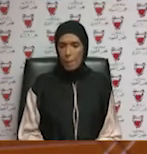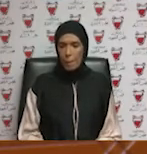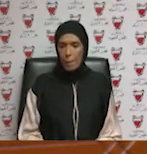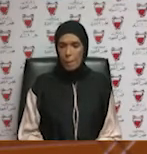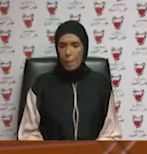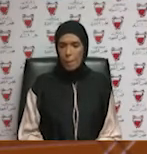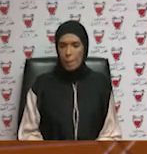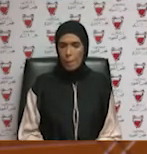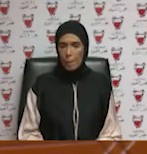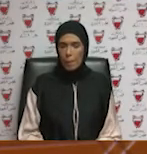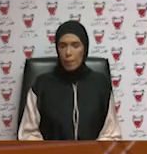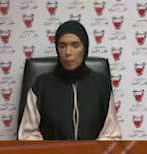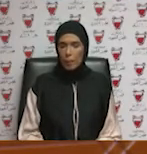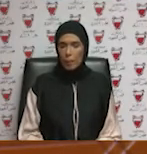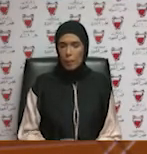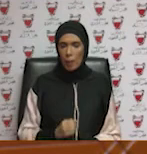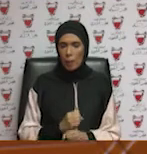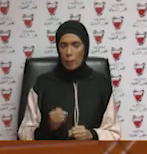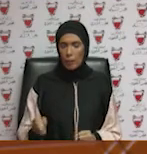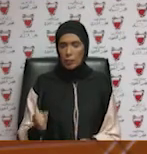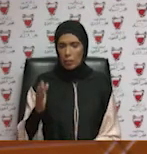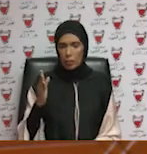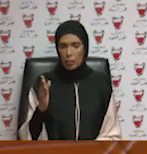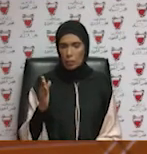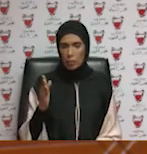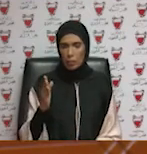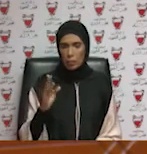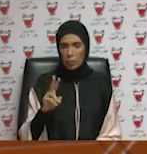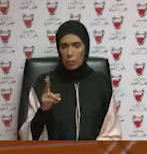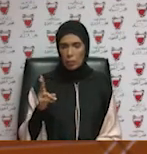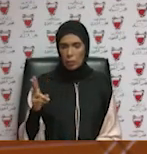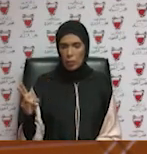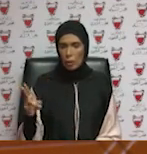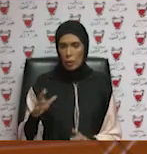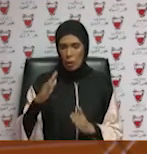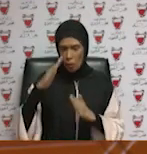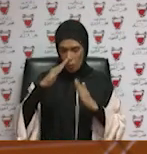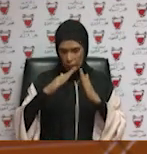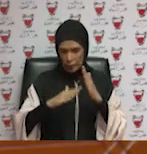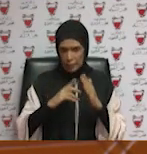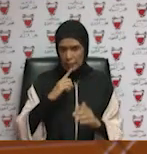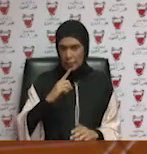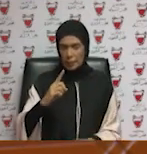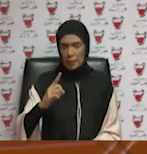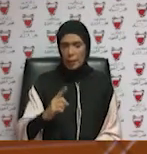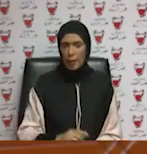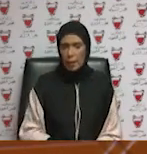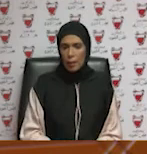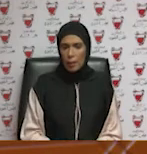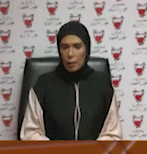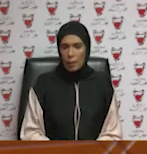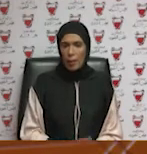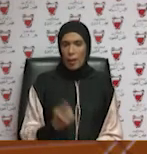على العادة مع الأسف الشديد، مشاريع ميزانية المشاريع وإن كانت قد خفضت العام في تلك السنة إلى تقريبا